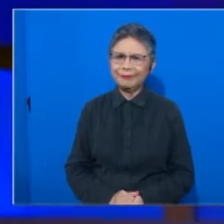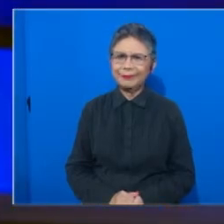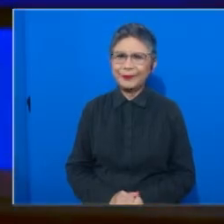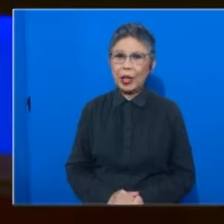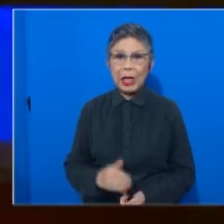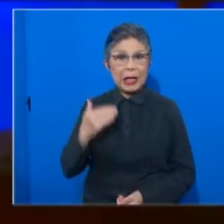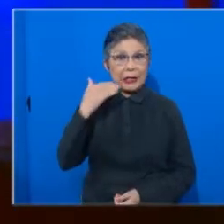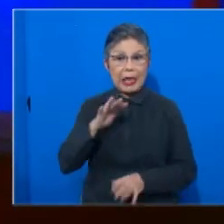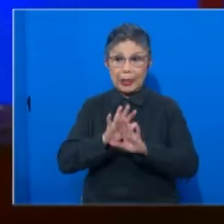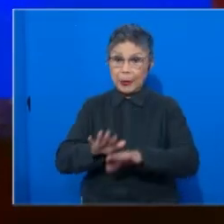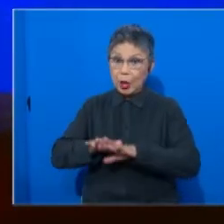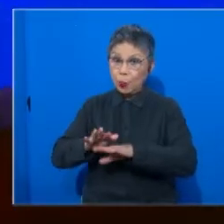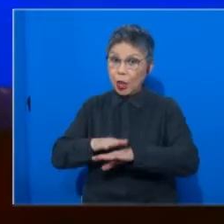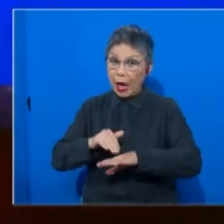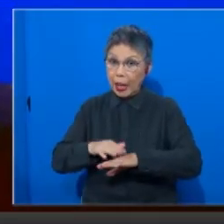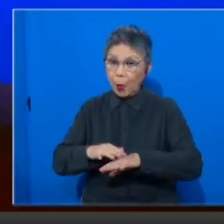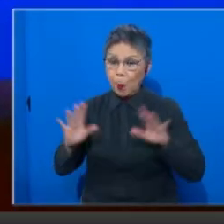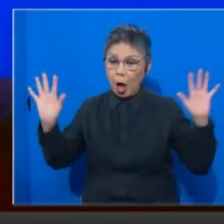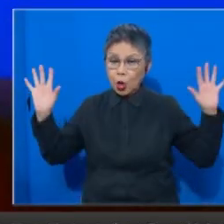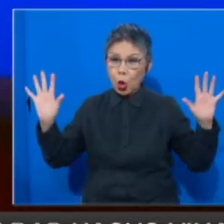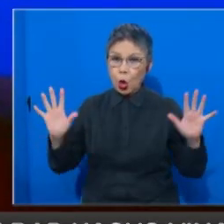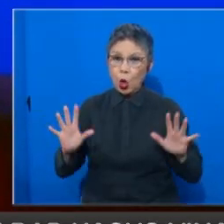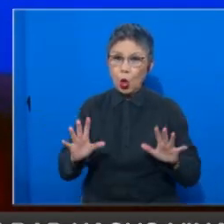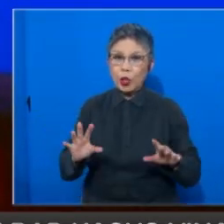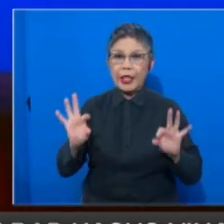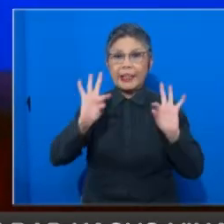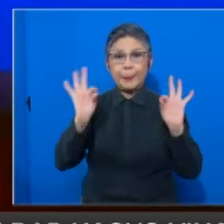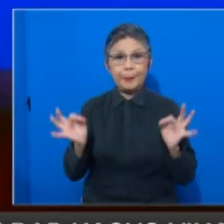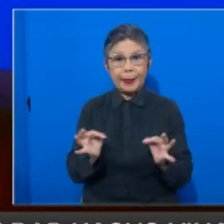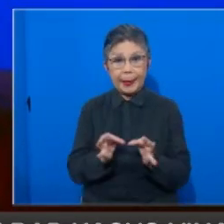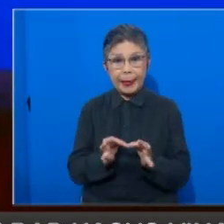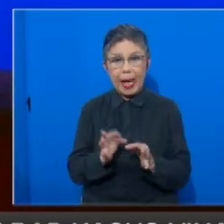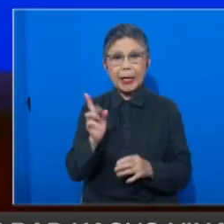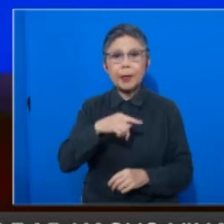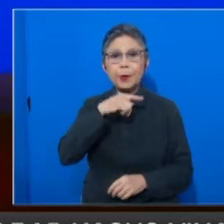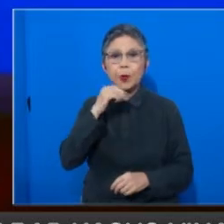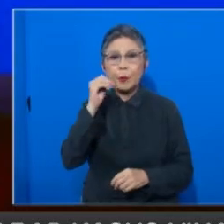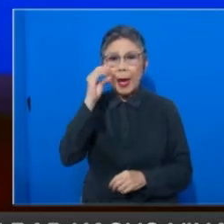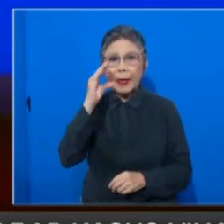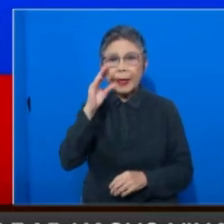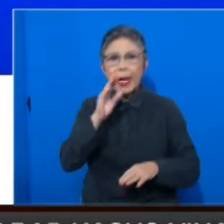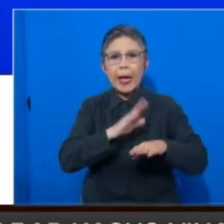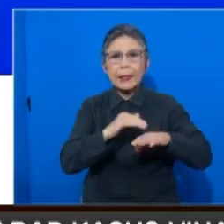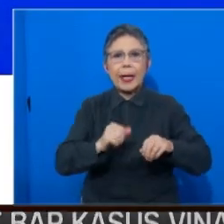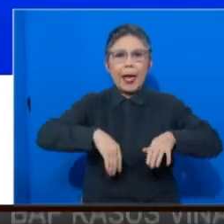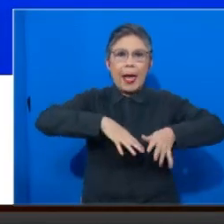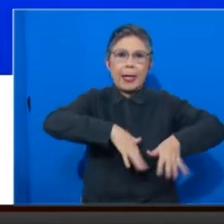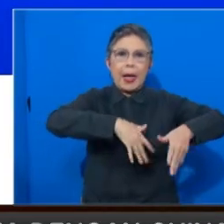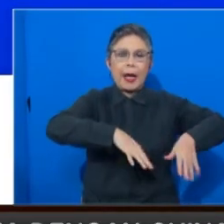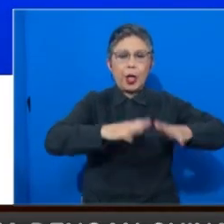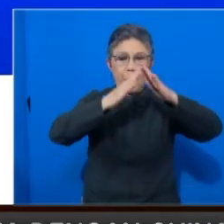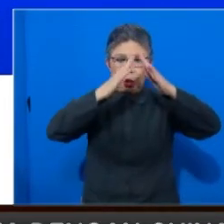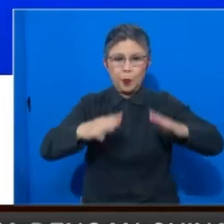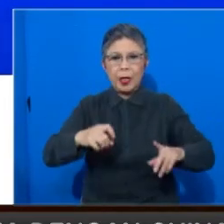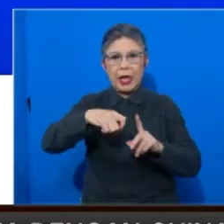Untuk menjaga kelestarian budaya, ribuan warga di Jember, Jawa Timur minggu pagi menggelar tradisi arak-arakan tumpeng